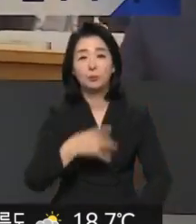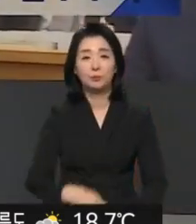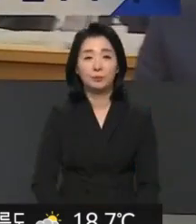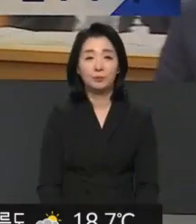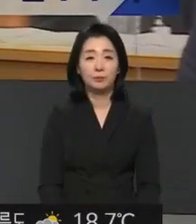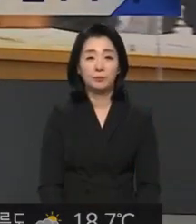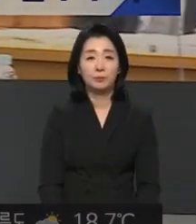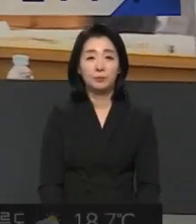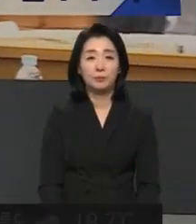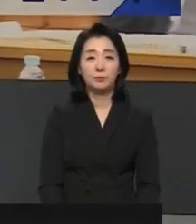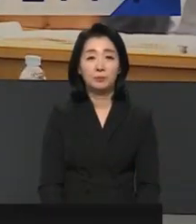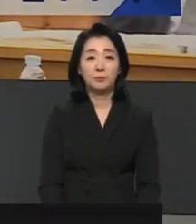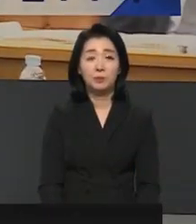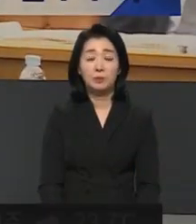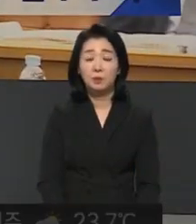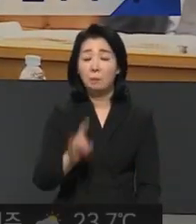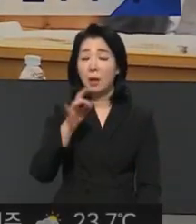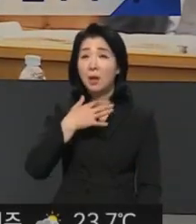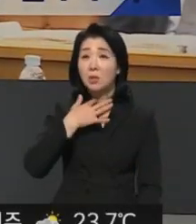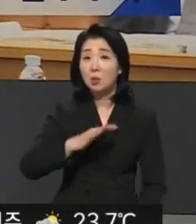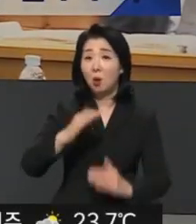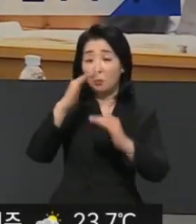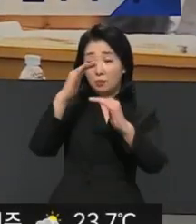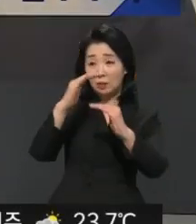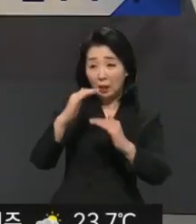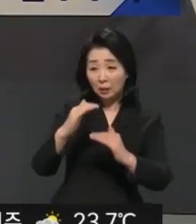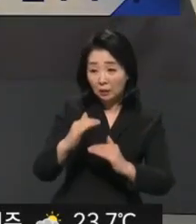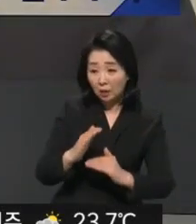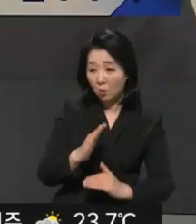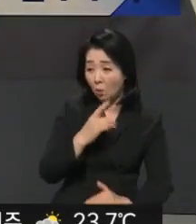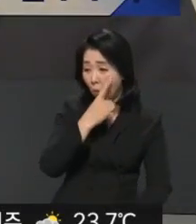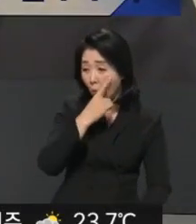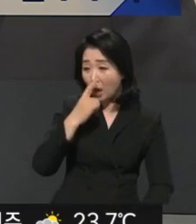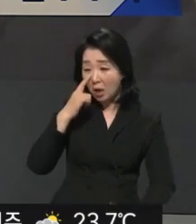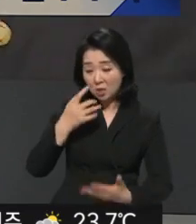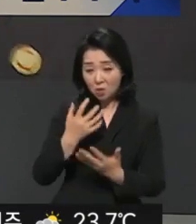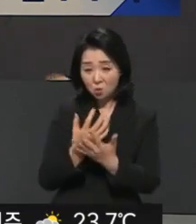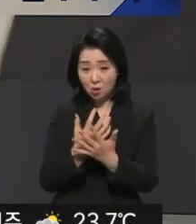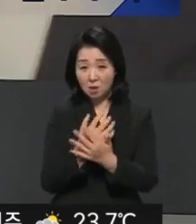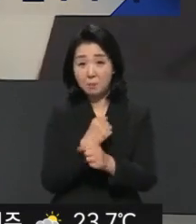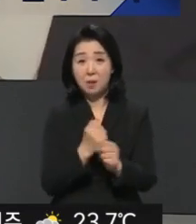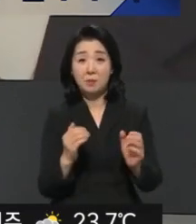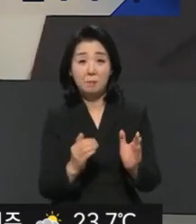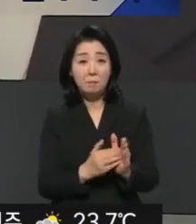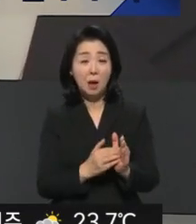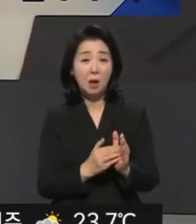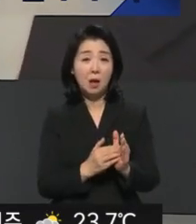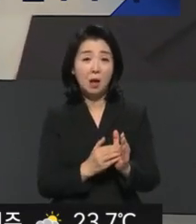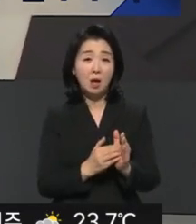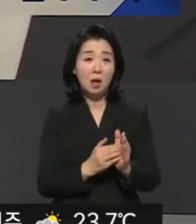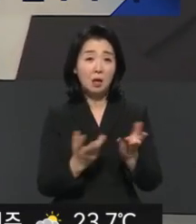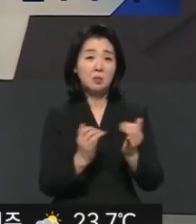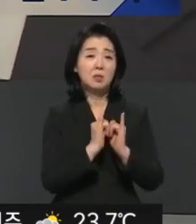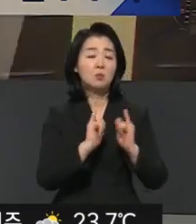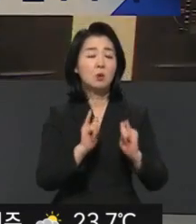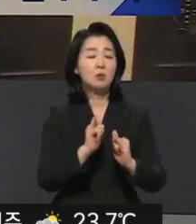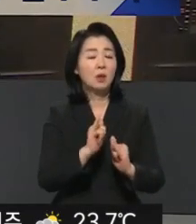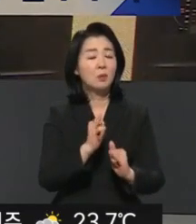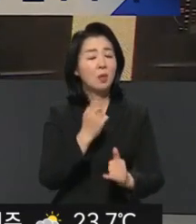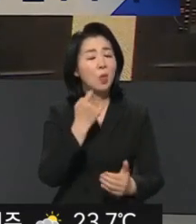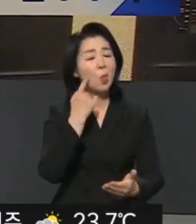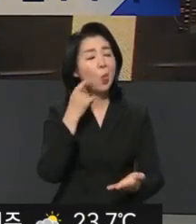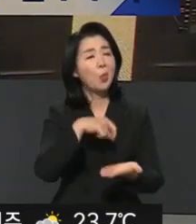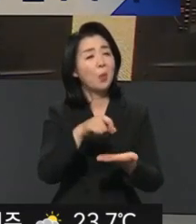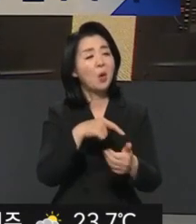네, 바로 이렇게 말한 적이 없다는 내용의 사실관계 확인서를 만든 뒤에 직원들에게 서명하도록 했다는 건데요.